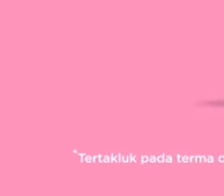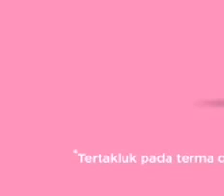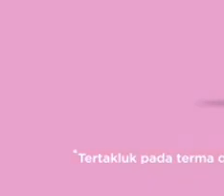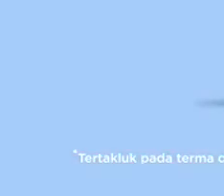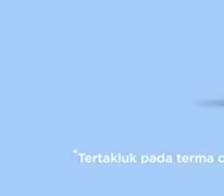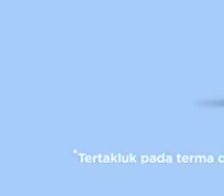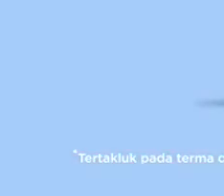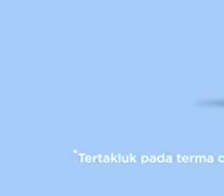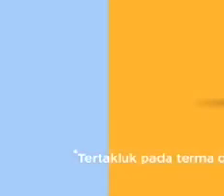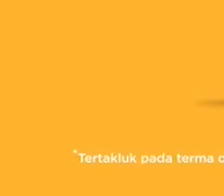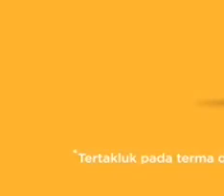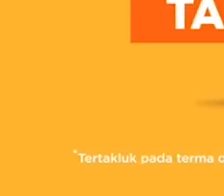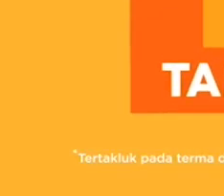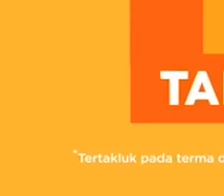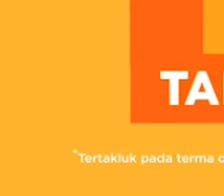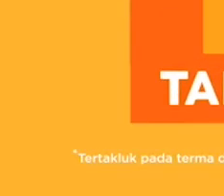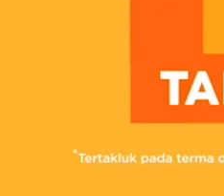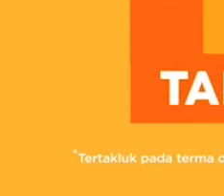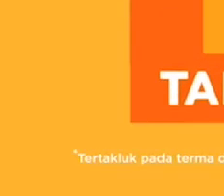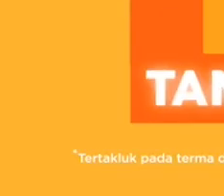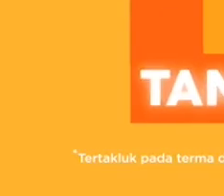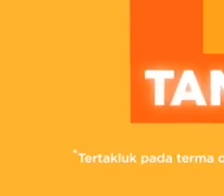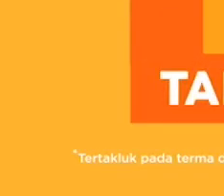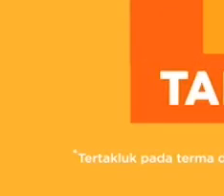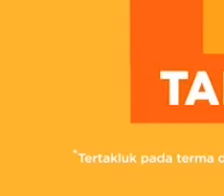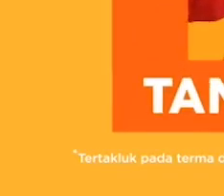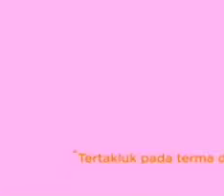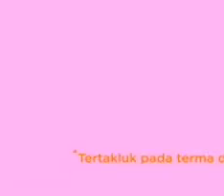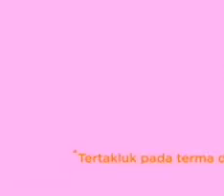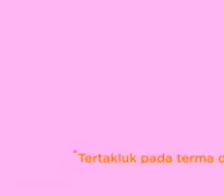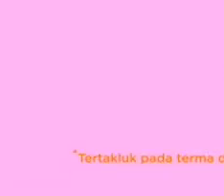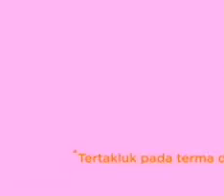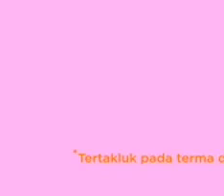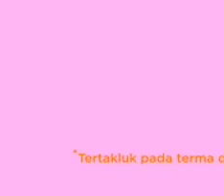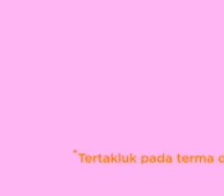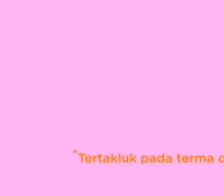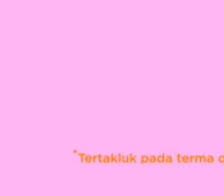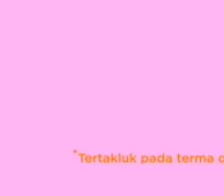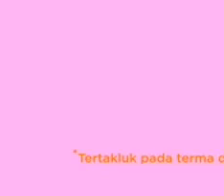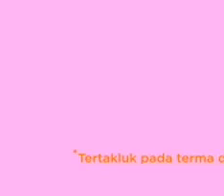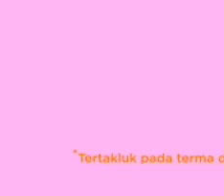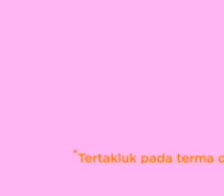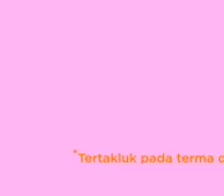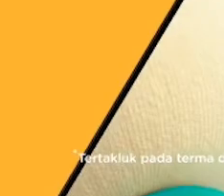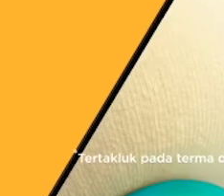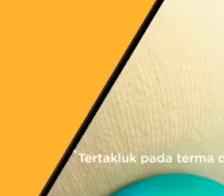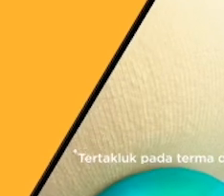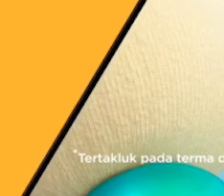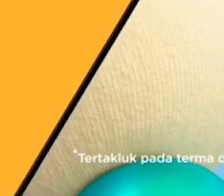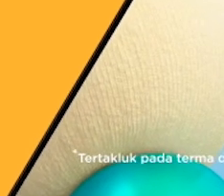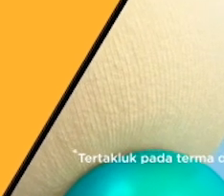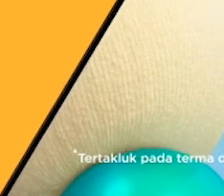Pilih mana satu anda suka tanpa perlu kelulusan atau pendahuluan. Padankan dengan pelan pasca bayar tanpa had terbaik kami.